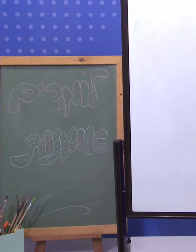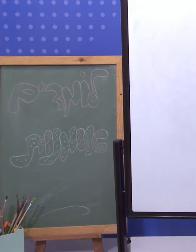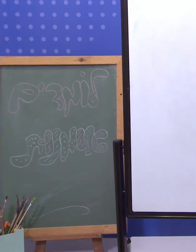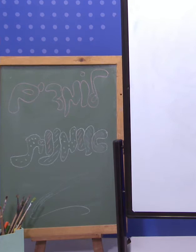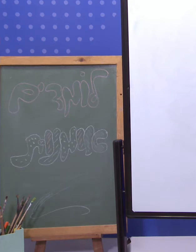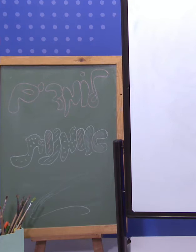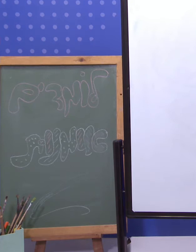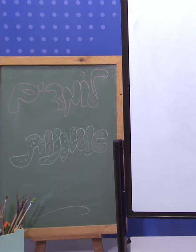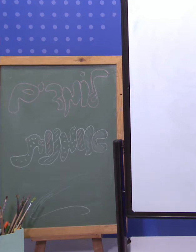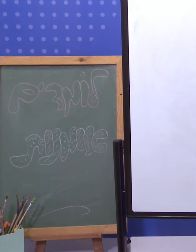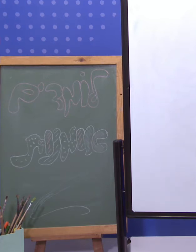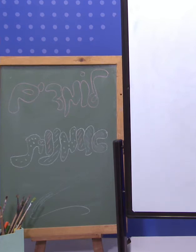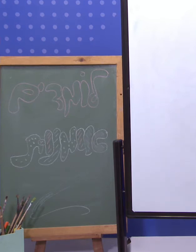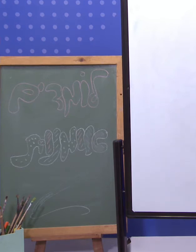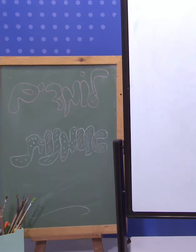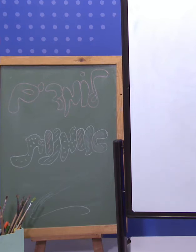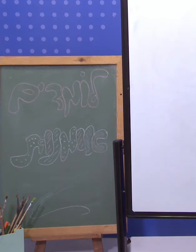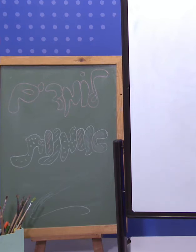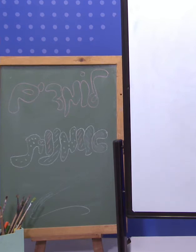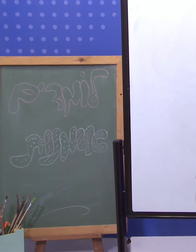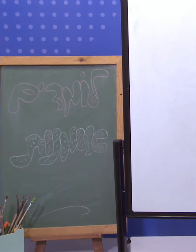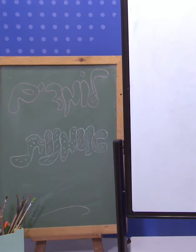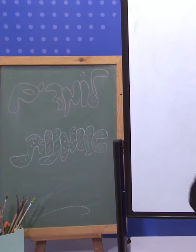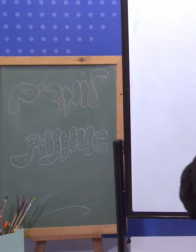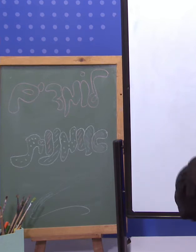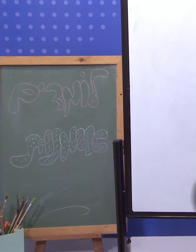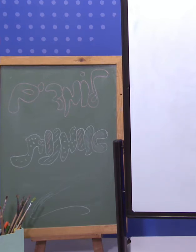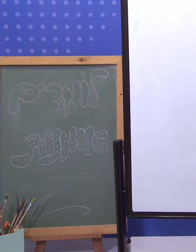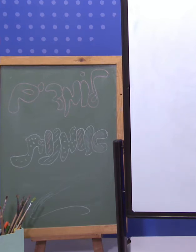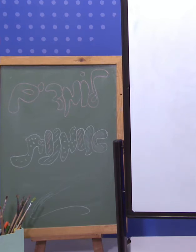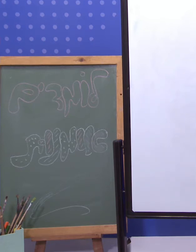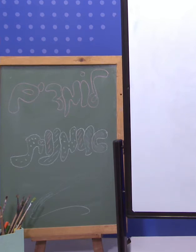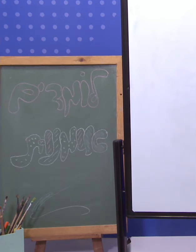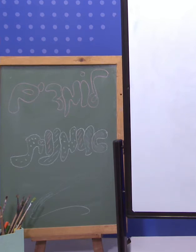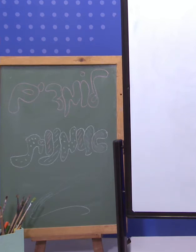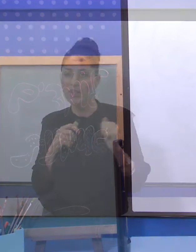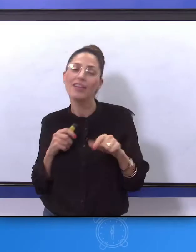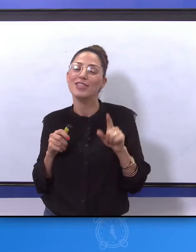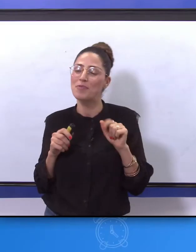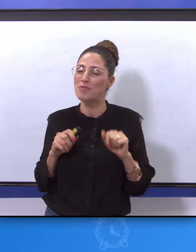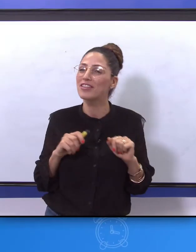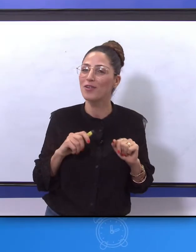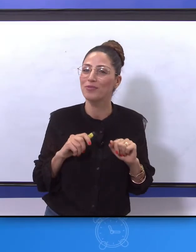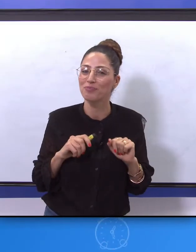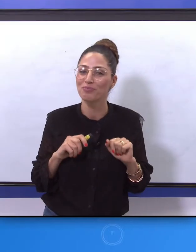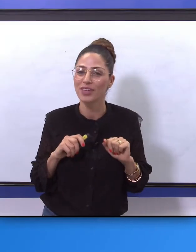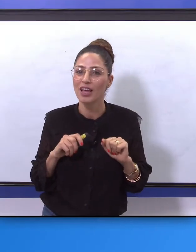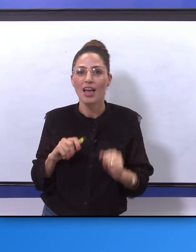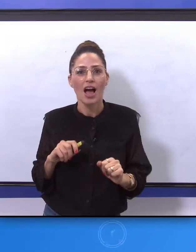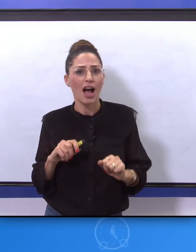חמנייה וחמנייה הוא יחס שווה. לא מאמינים לי? צאו לשדה חמניות ותבדקו את זה בעצמכם. זה באמת